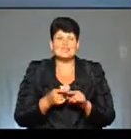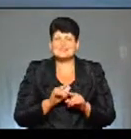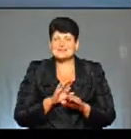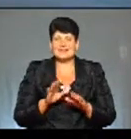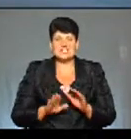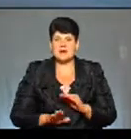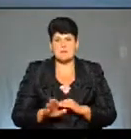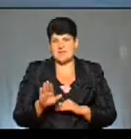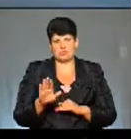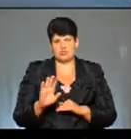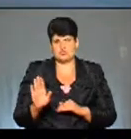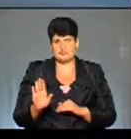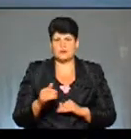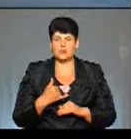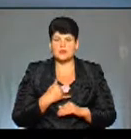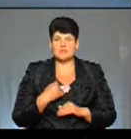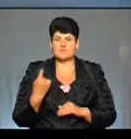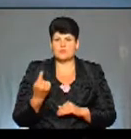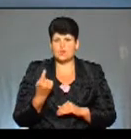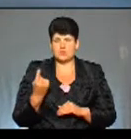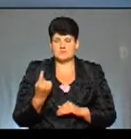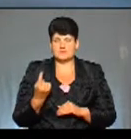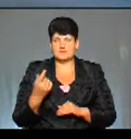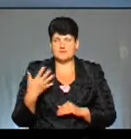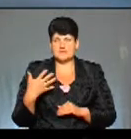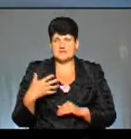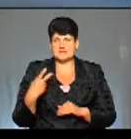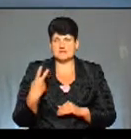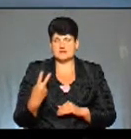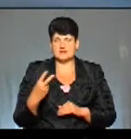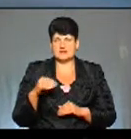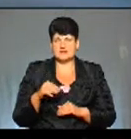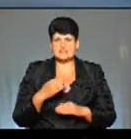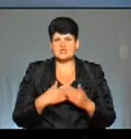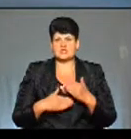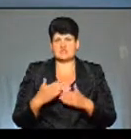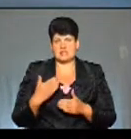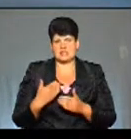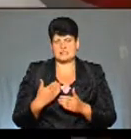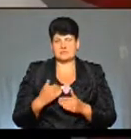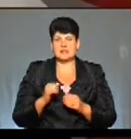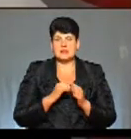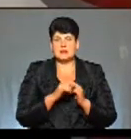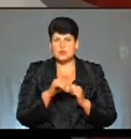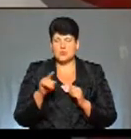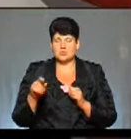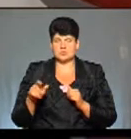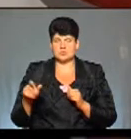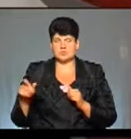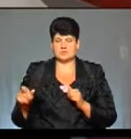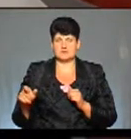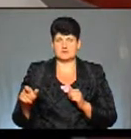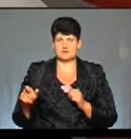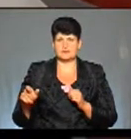пандуси. Скажімо так, в нас в області понад 52 тисячі інвалідів. І кожна людина, ну, тобто